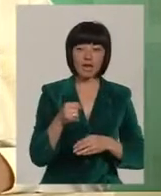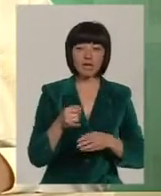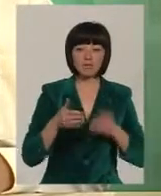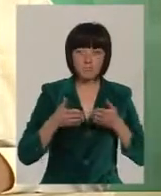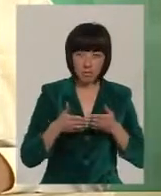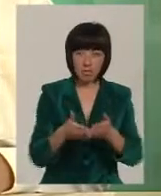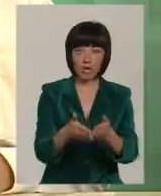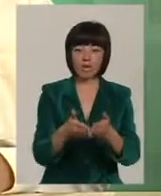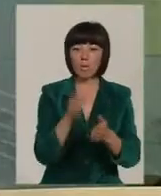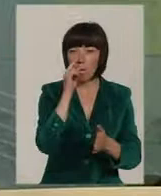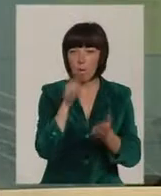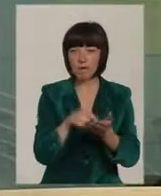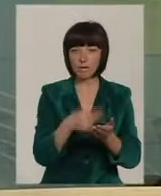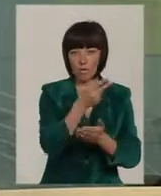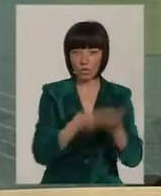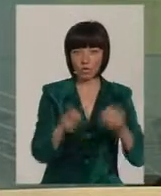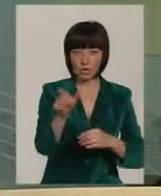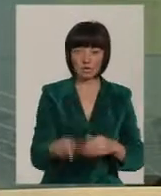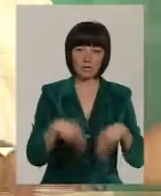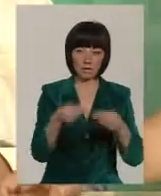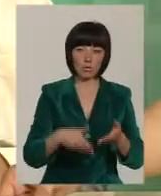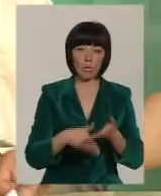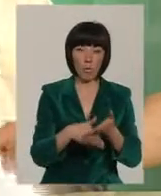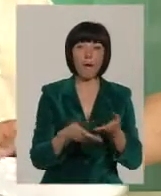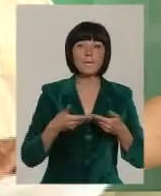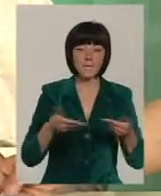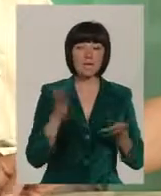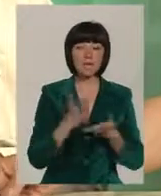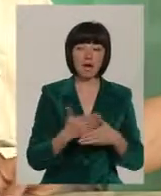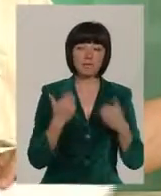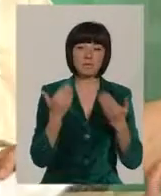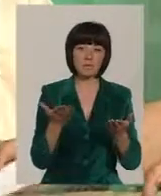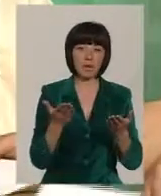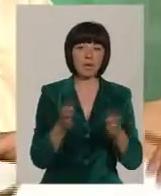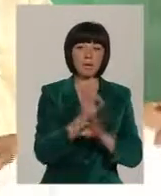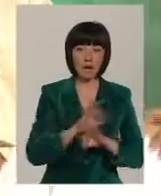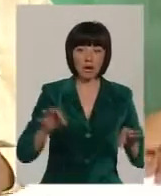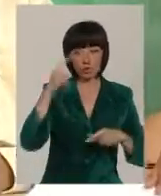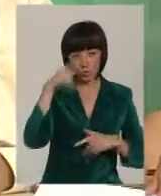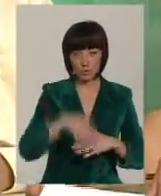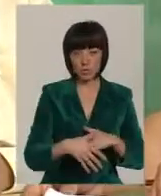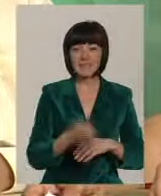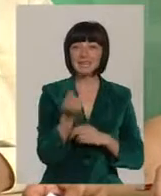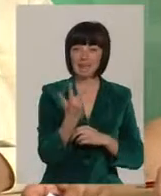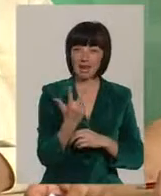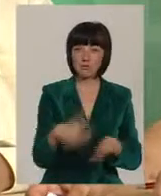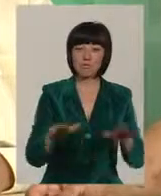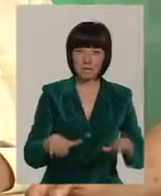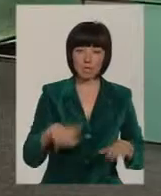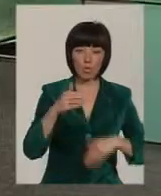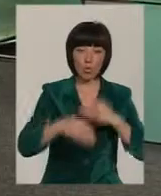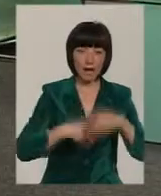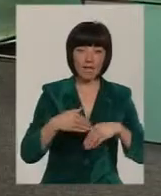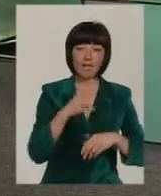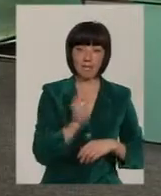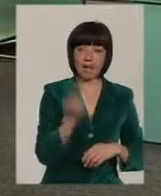до людини, що тоне, надати їй допомогу. Тобто ми маємо з вами прекрасно розуміти, що 13 місць купання